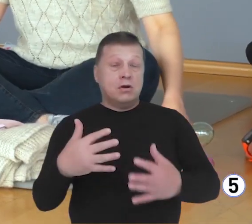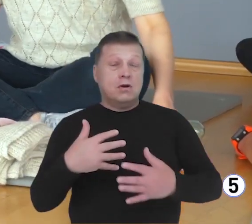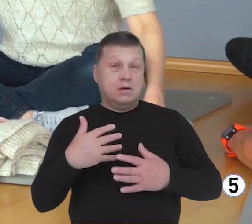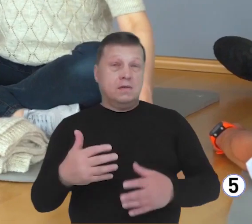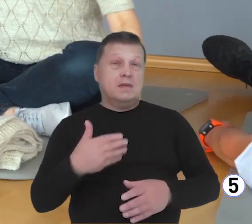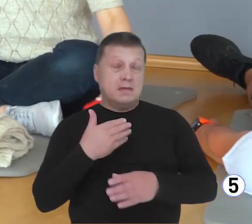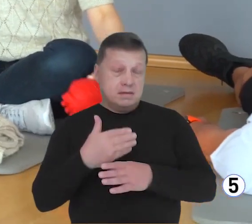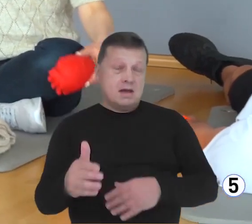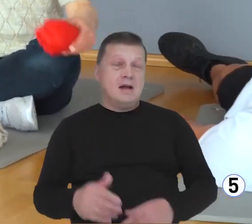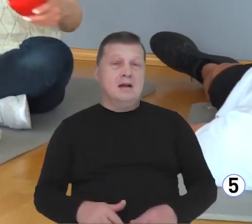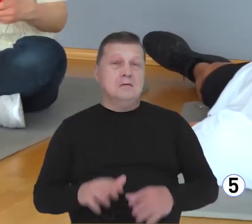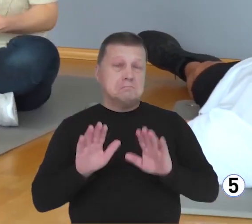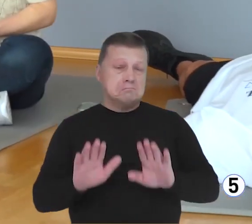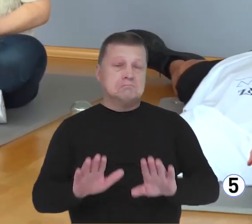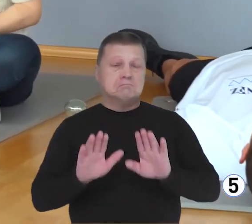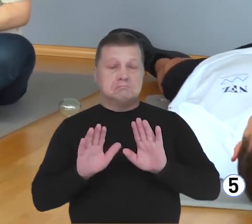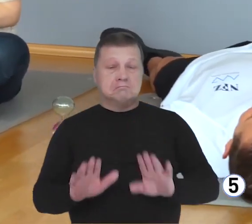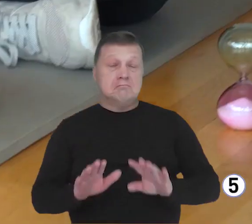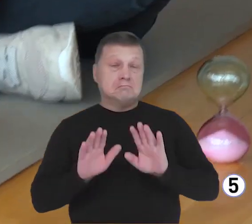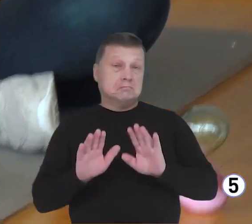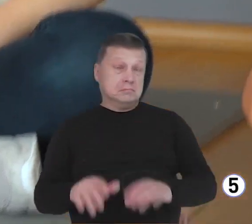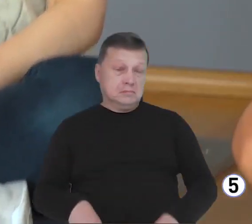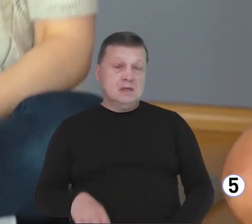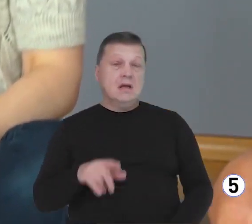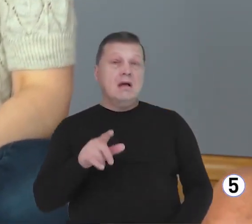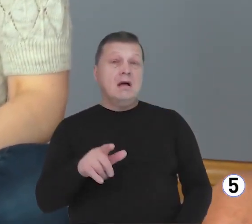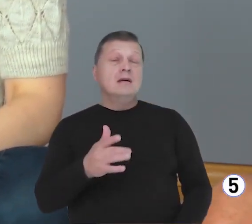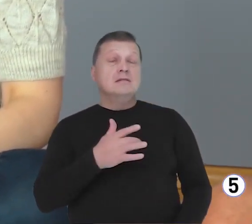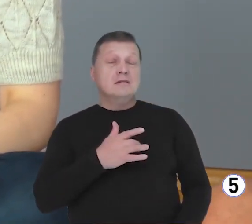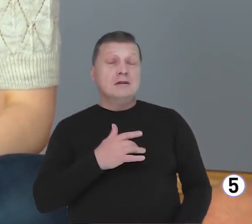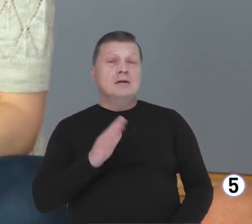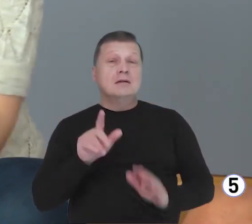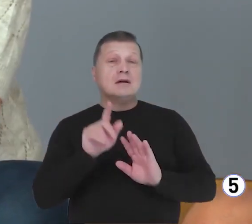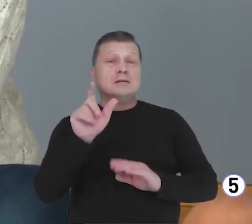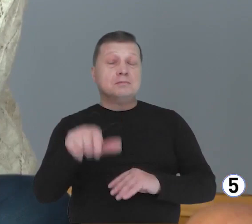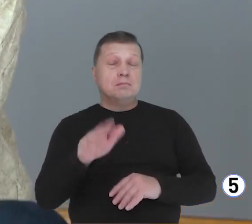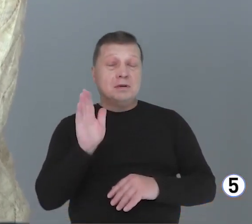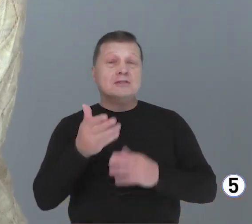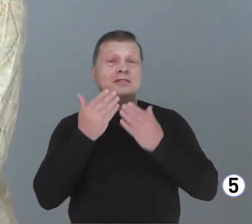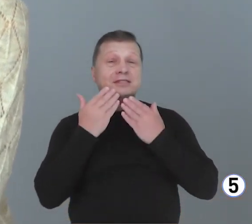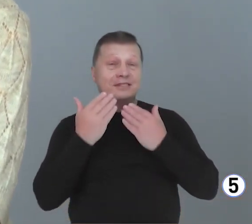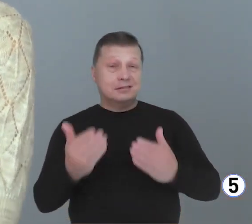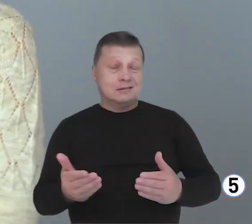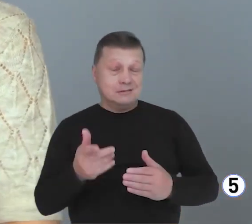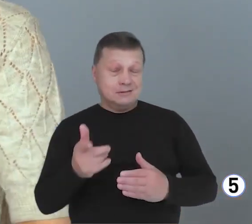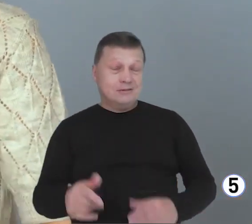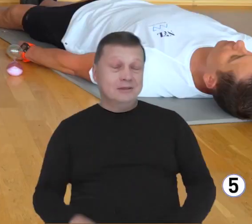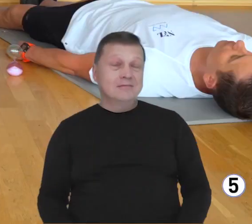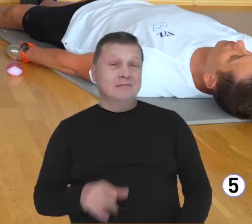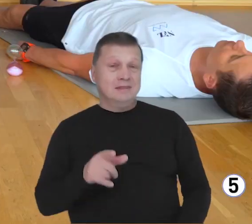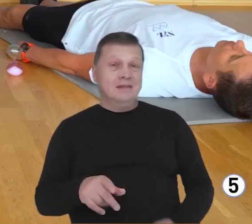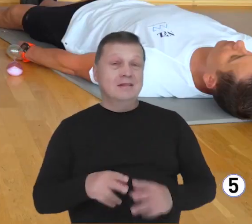Oddychaj dalej w najwłaściwszym dla siebie rytmie, a Twoje serce na pewno podziękuje Ci za ten moment,